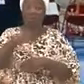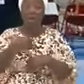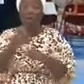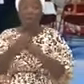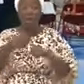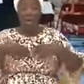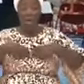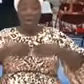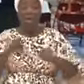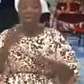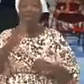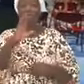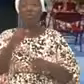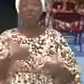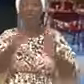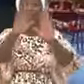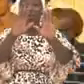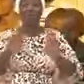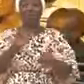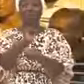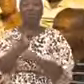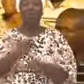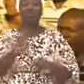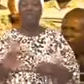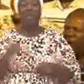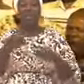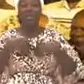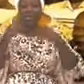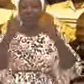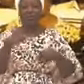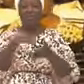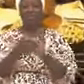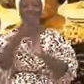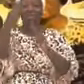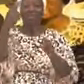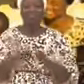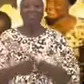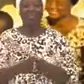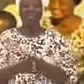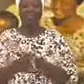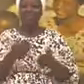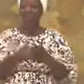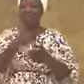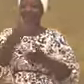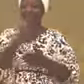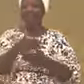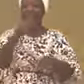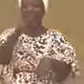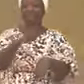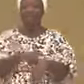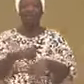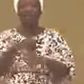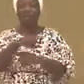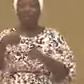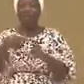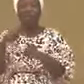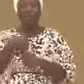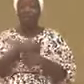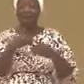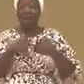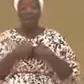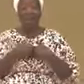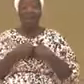portants guéri est un enfant miracle est venu la prochaine fois car nous aurons